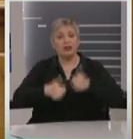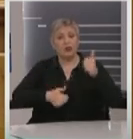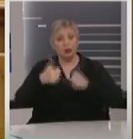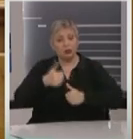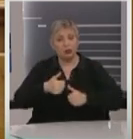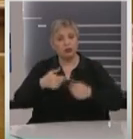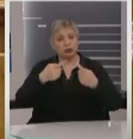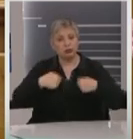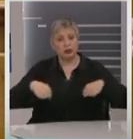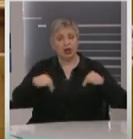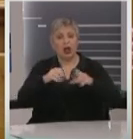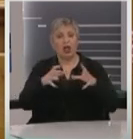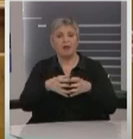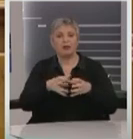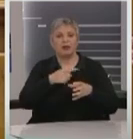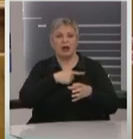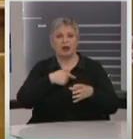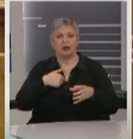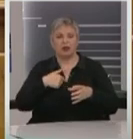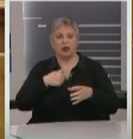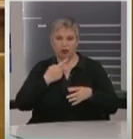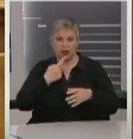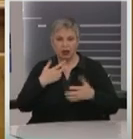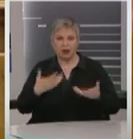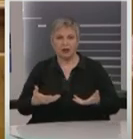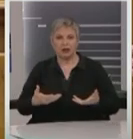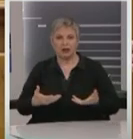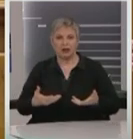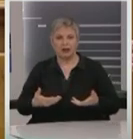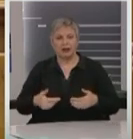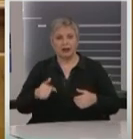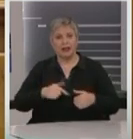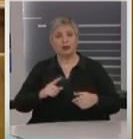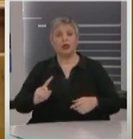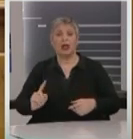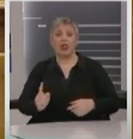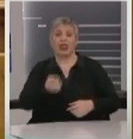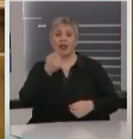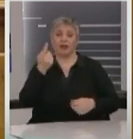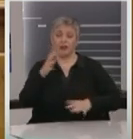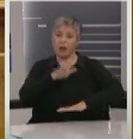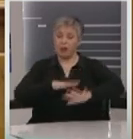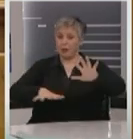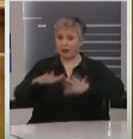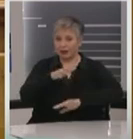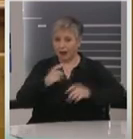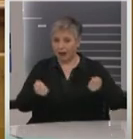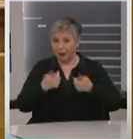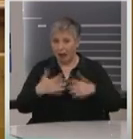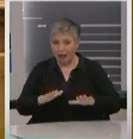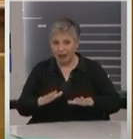συνάδελφοι. Α, λοιπόν, γιατί δεν είναι θαύμα, δεν είναι μαγικά, να γιατί εμείς